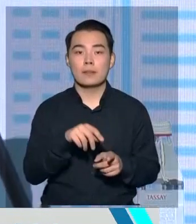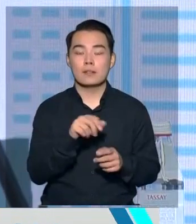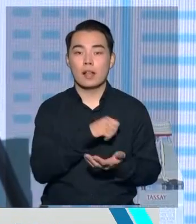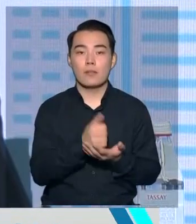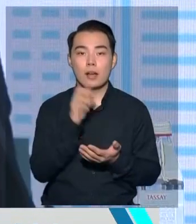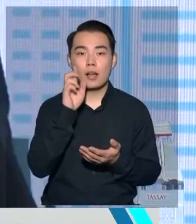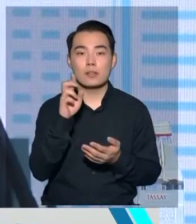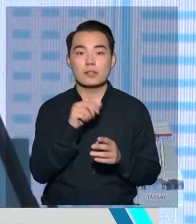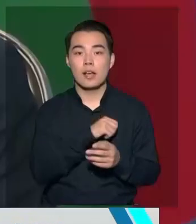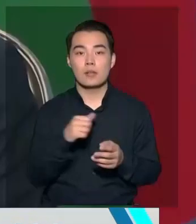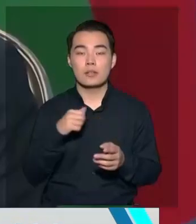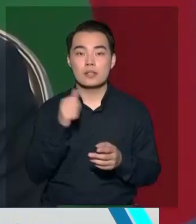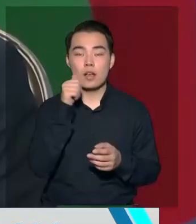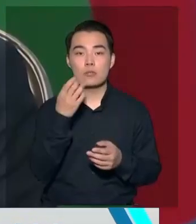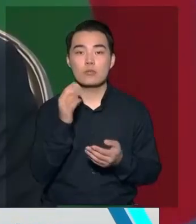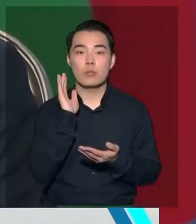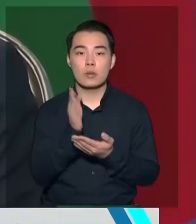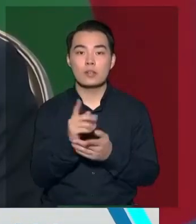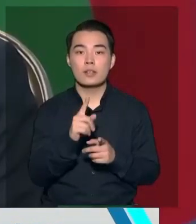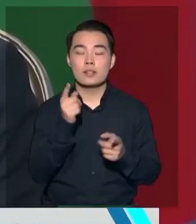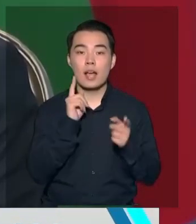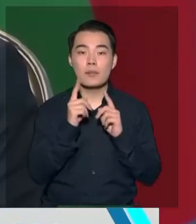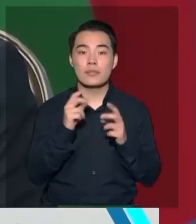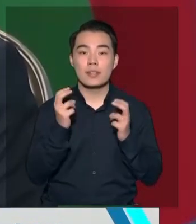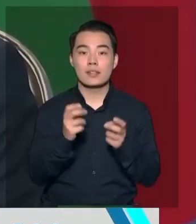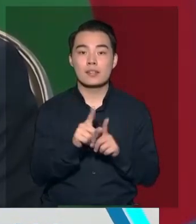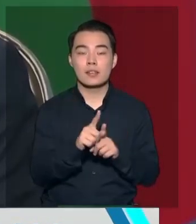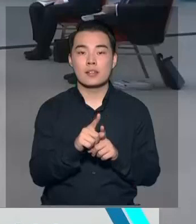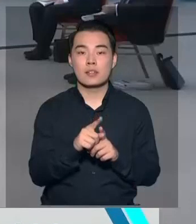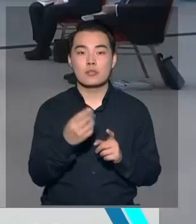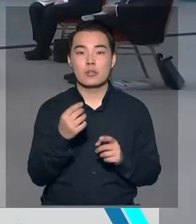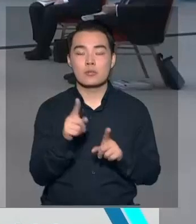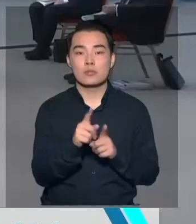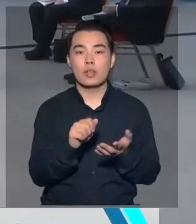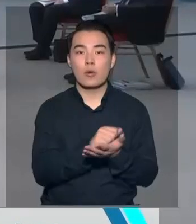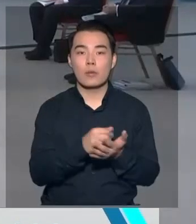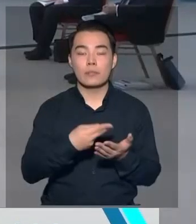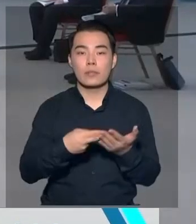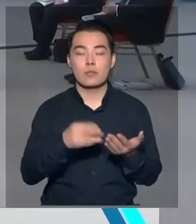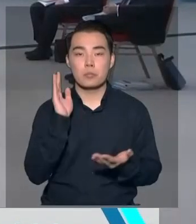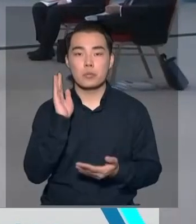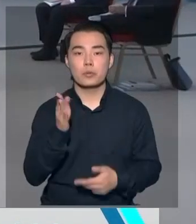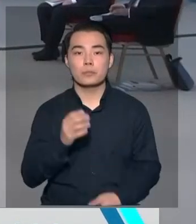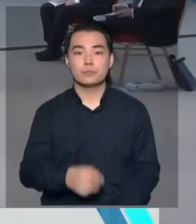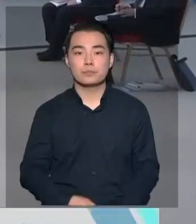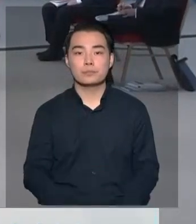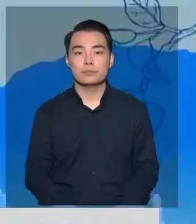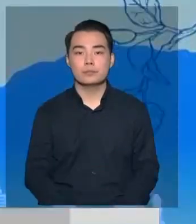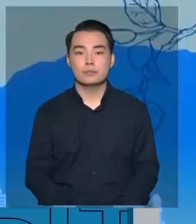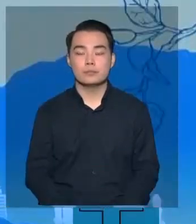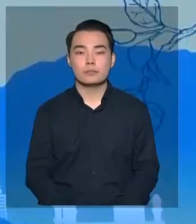басшыларының кездесулері ертең де өтеді. Саммит қорытындысы бойынша тараптар бірқатар құжаттарға қол қояды.